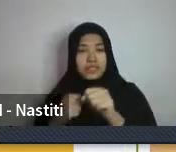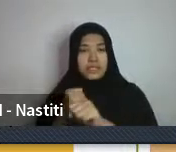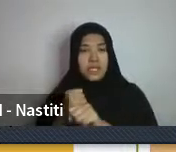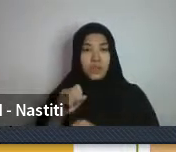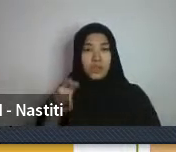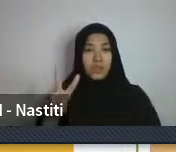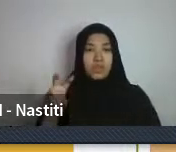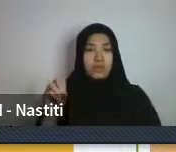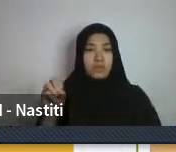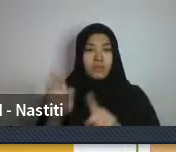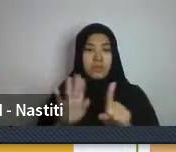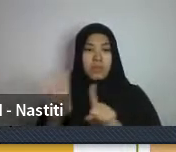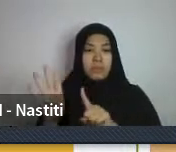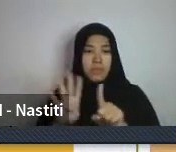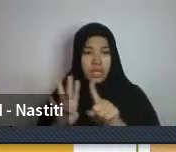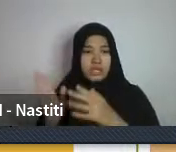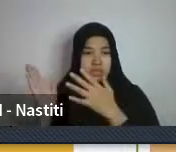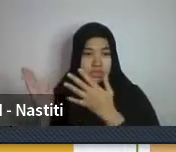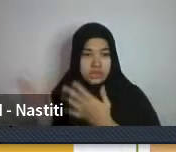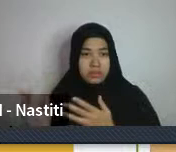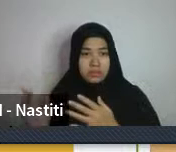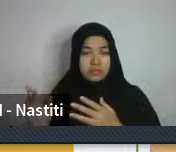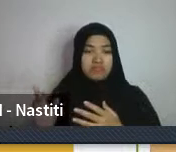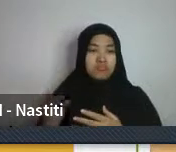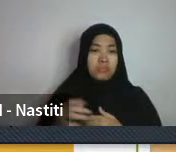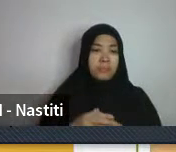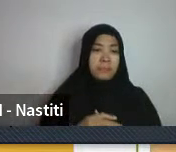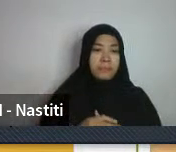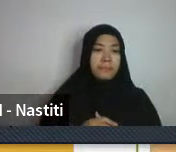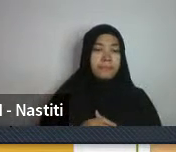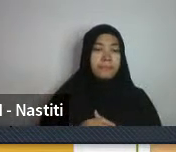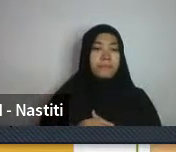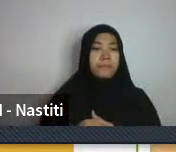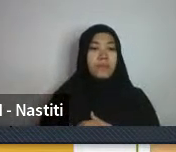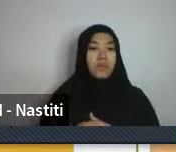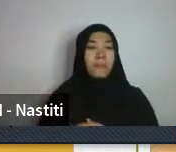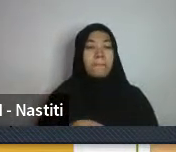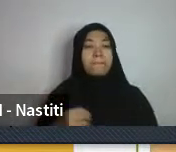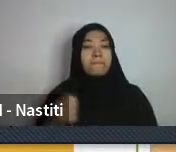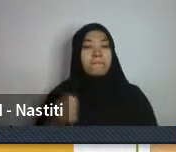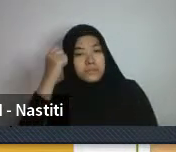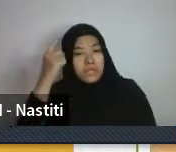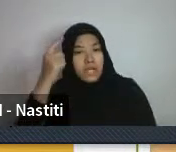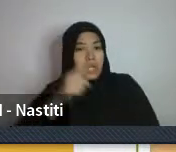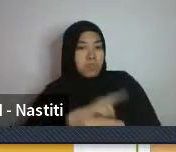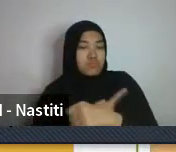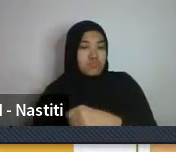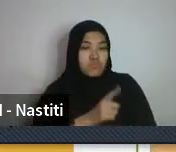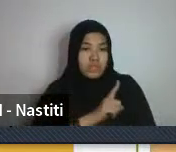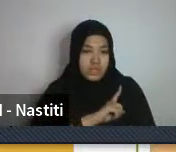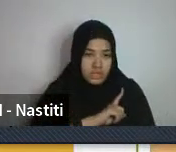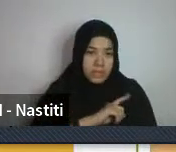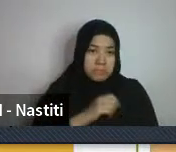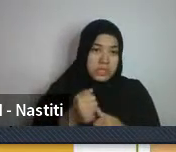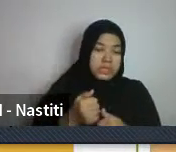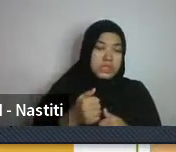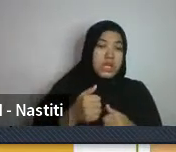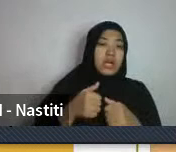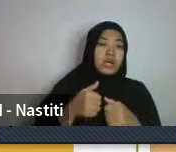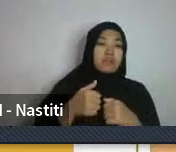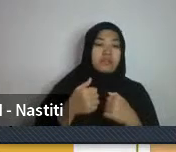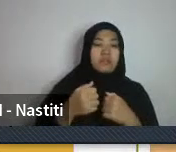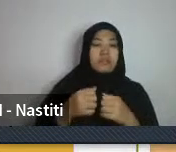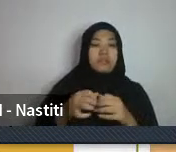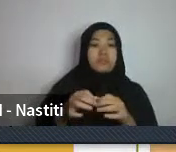mental, spiritual, dan sosial, menyadari kemampuan sendiri, dapat mengatasi tekanan, dapat bekerja secara produktif,